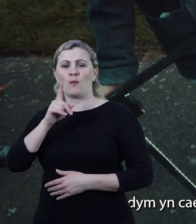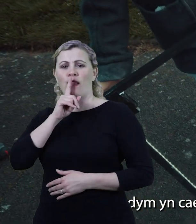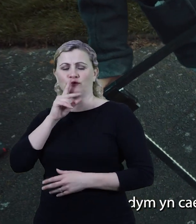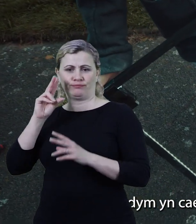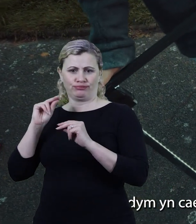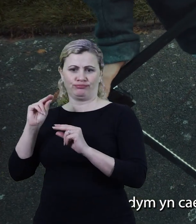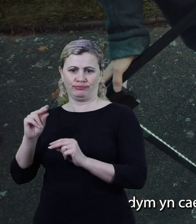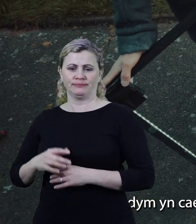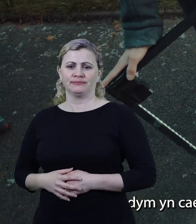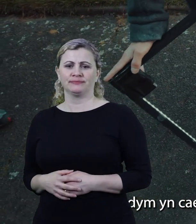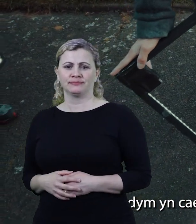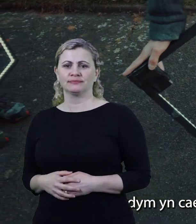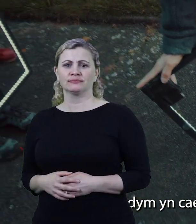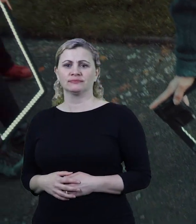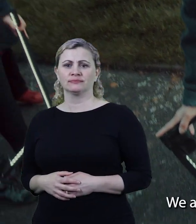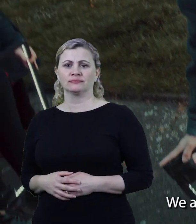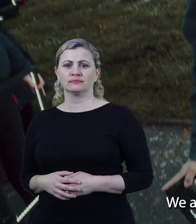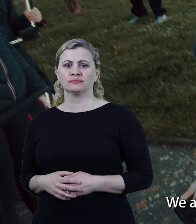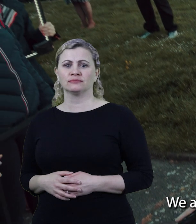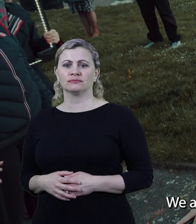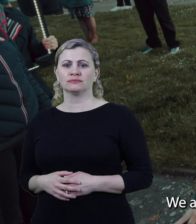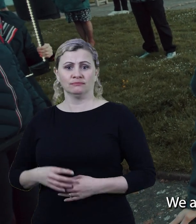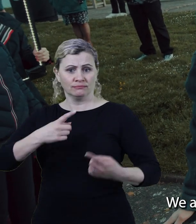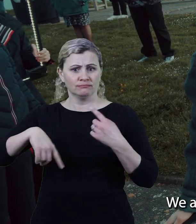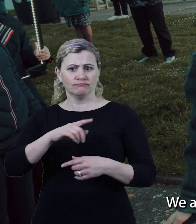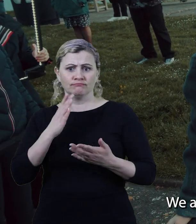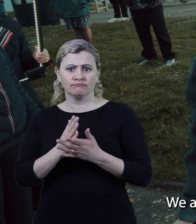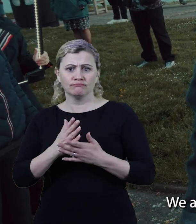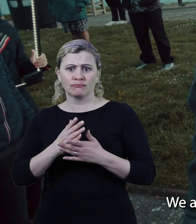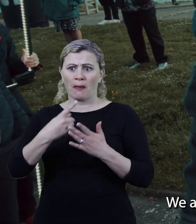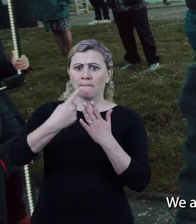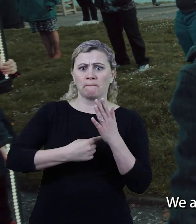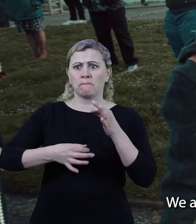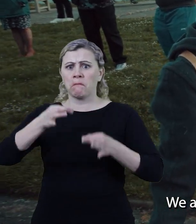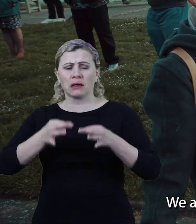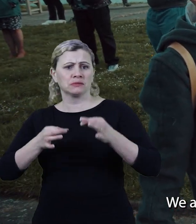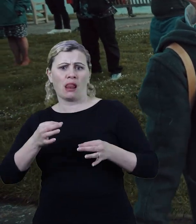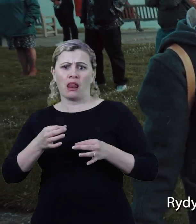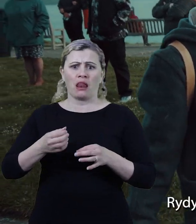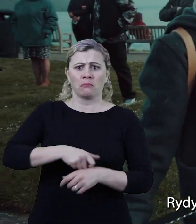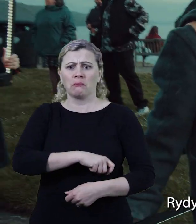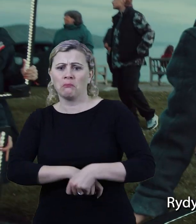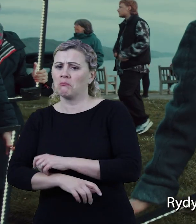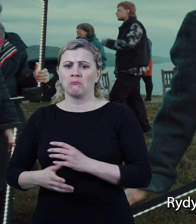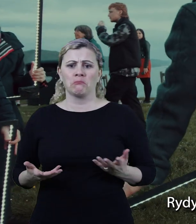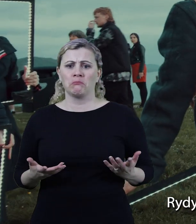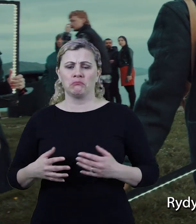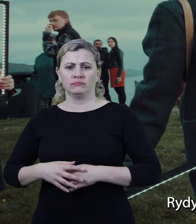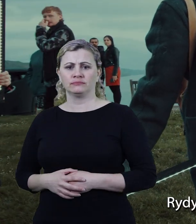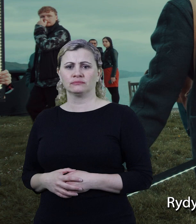gan unrhyw gymhellion gwleidyddol. We are not actuated by any political motives. Rydym yn